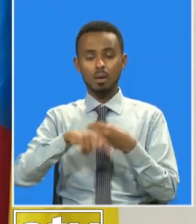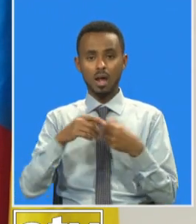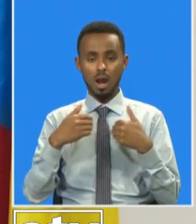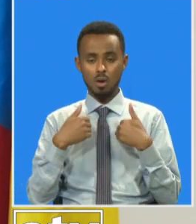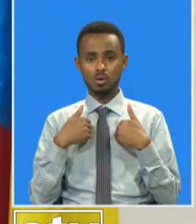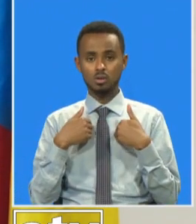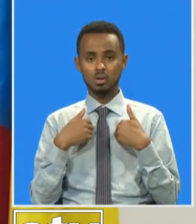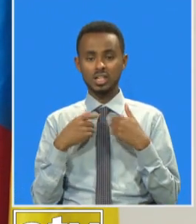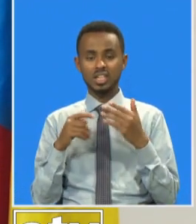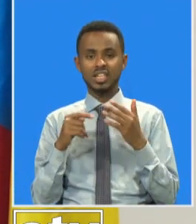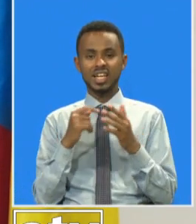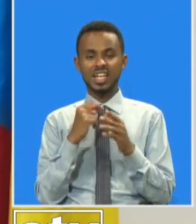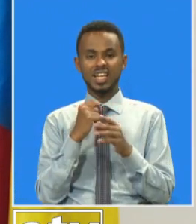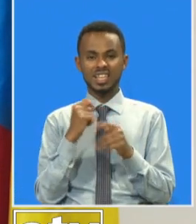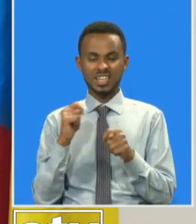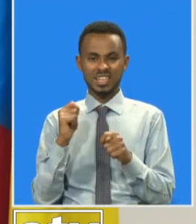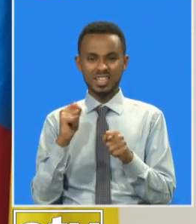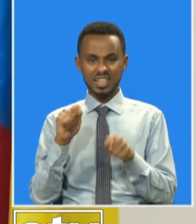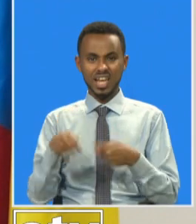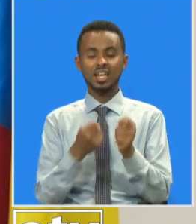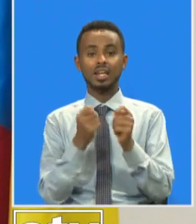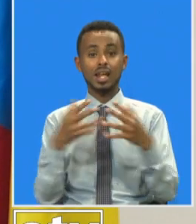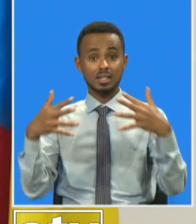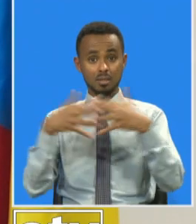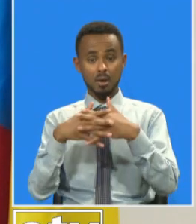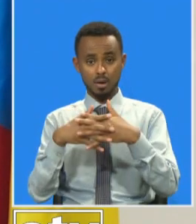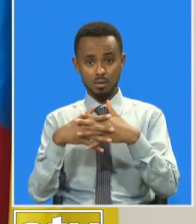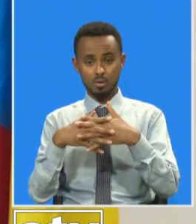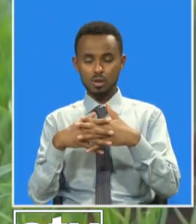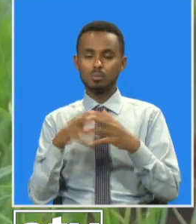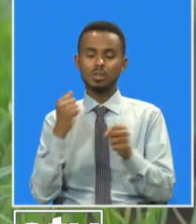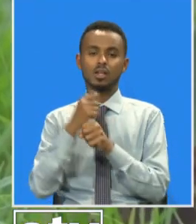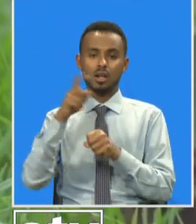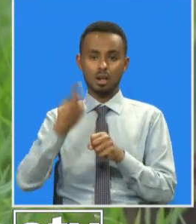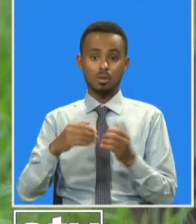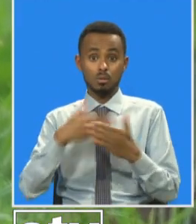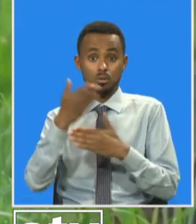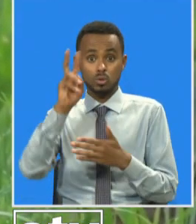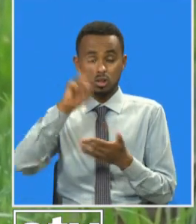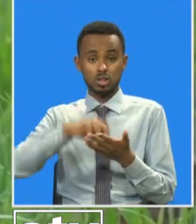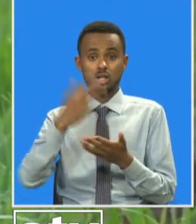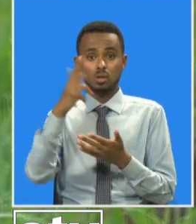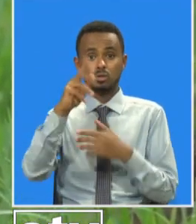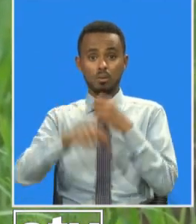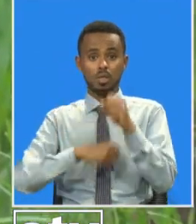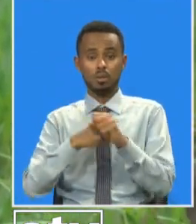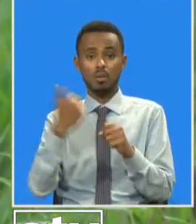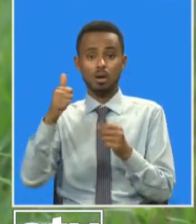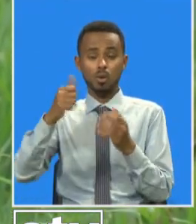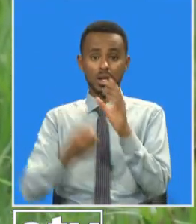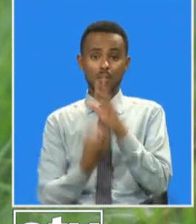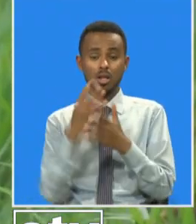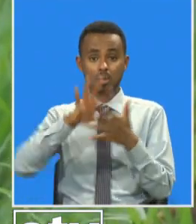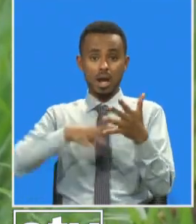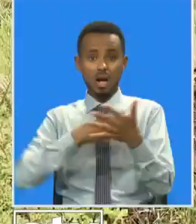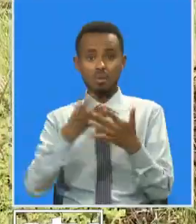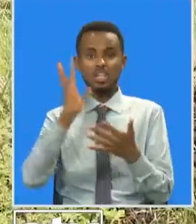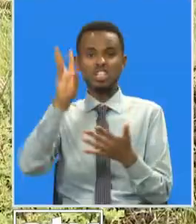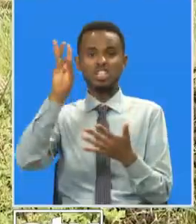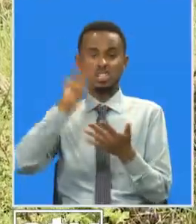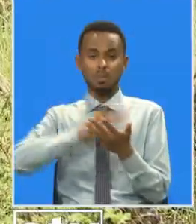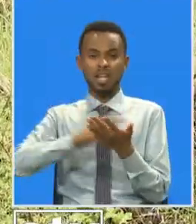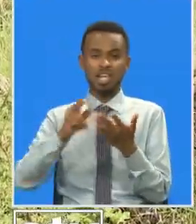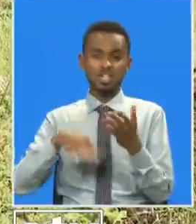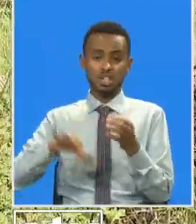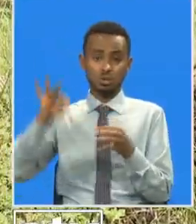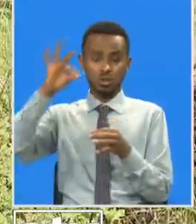ይሄ ቴክኒክና የአስተባባሪው መስራት አለበት። በመጪው 2013 ዓ.ም በአረንጓዴ ልማት መርሃ ግብሩ 6